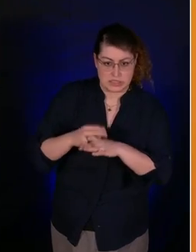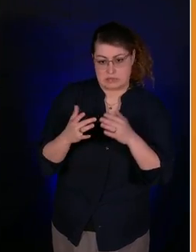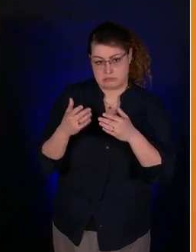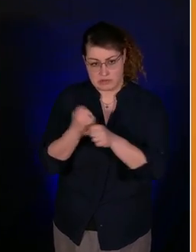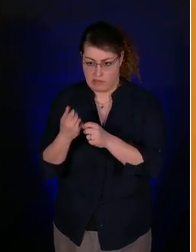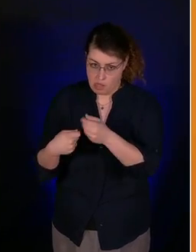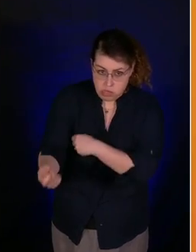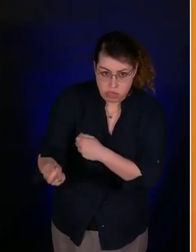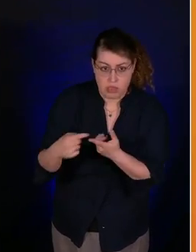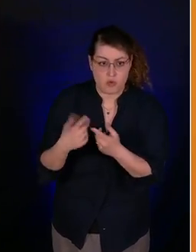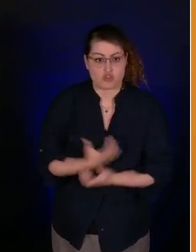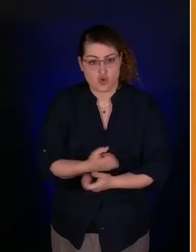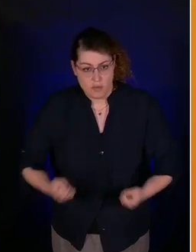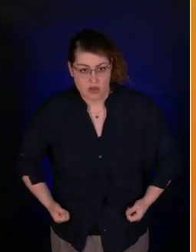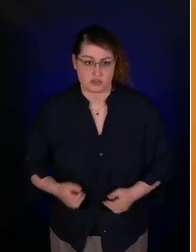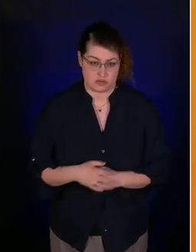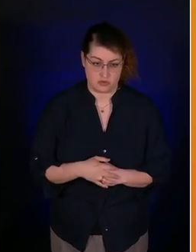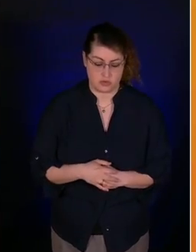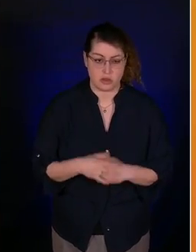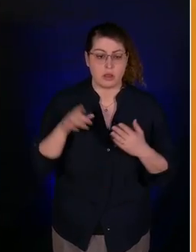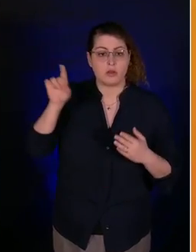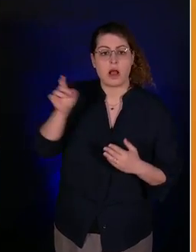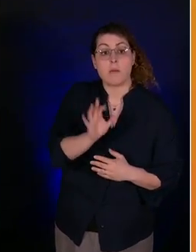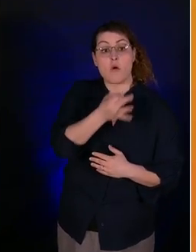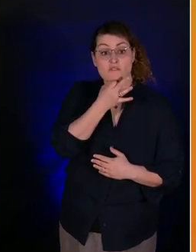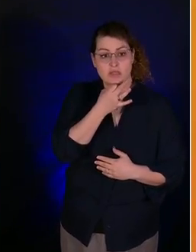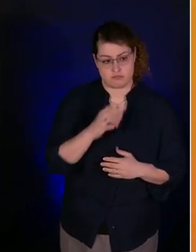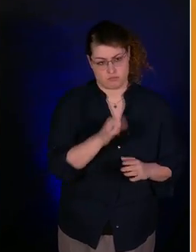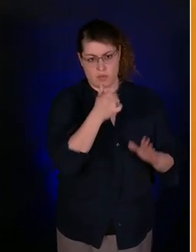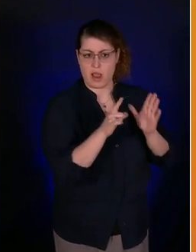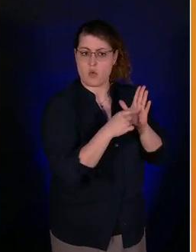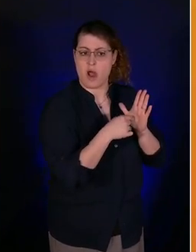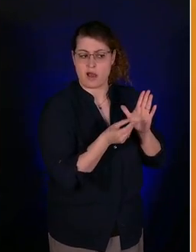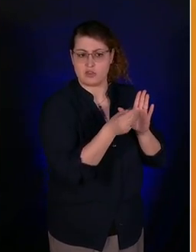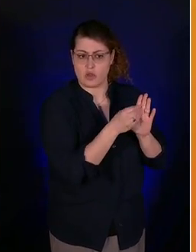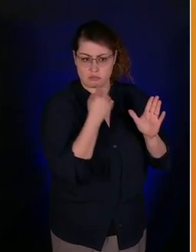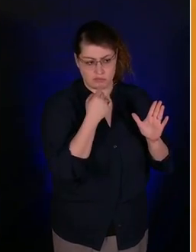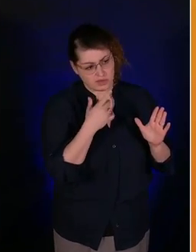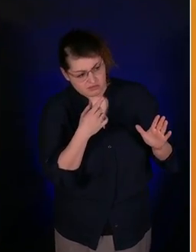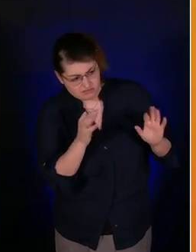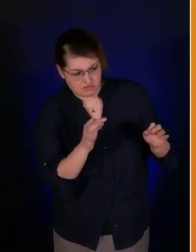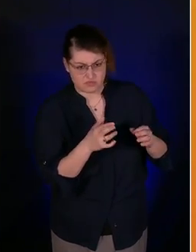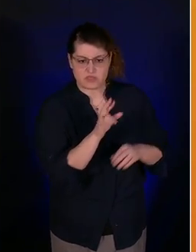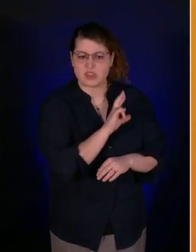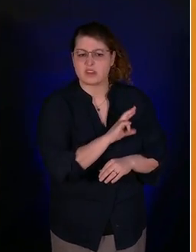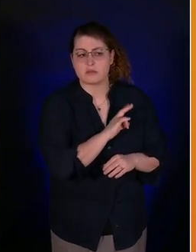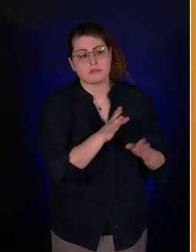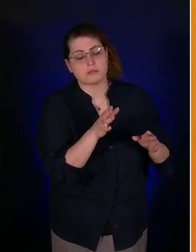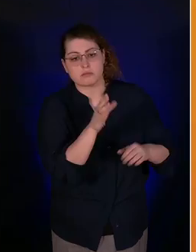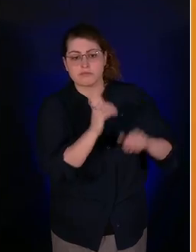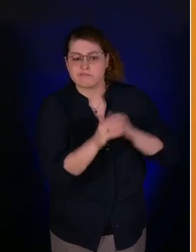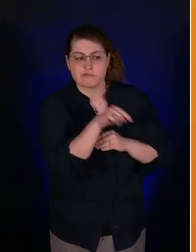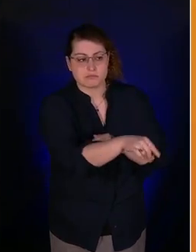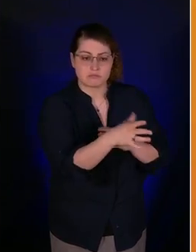chômage. Il a profité en tout premier lieu dans sa loi pour liquider les régimes dits spéciaux que nous définissons, nous, comme des